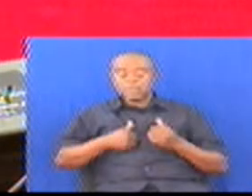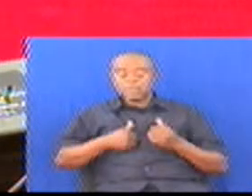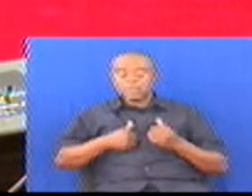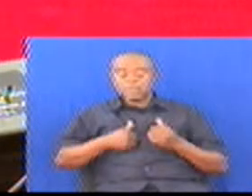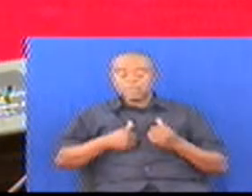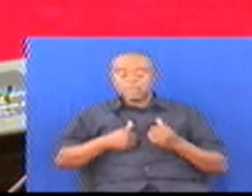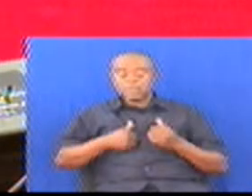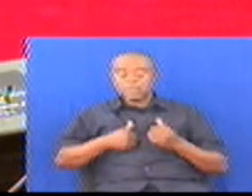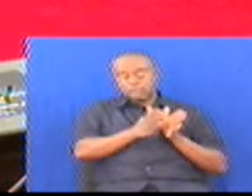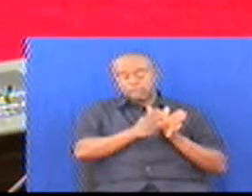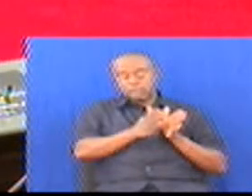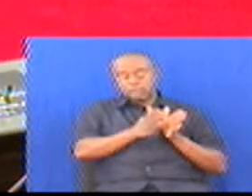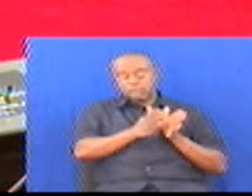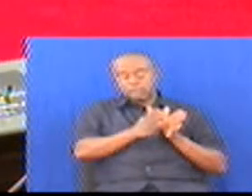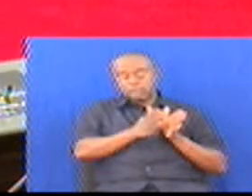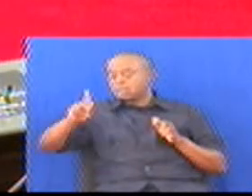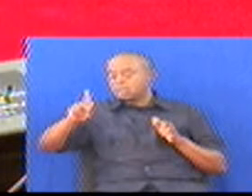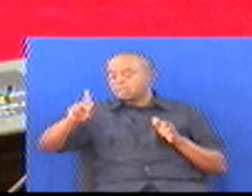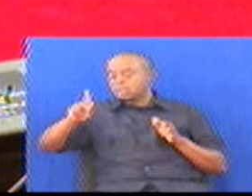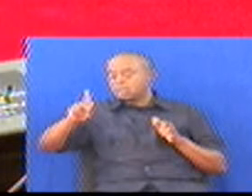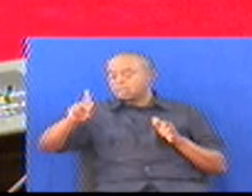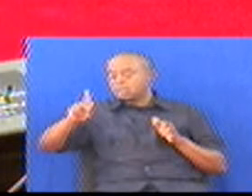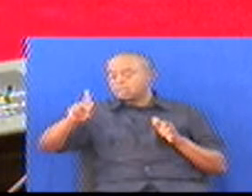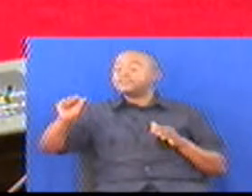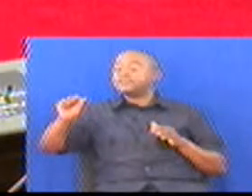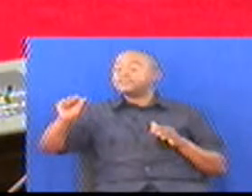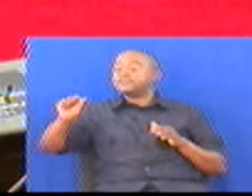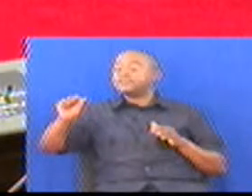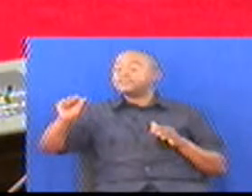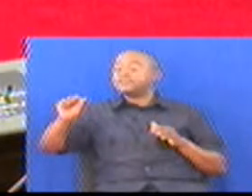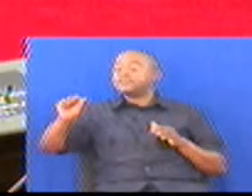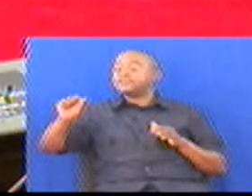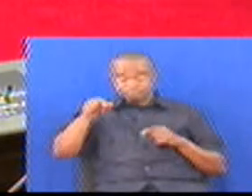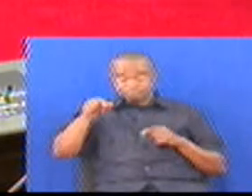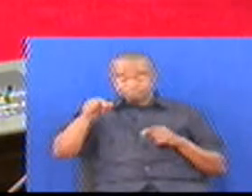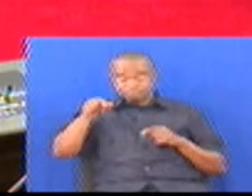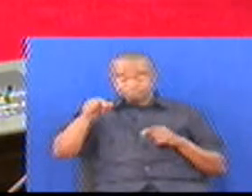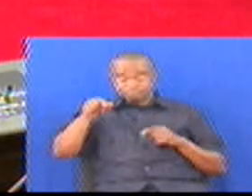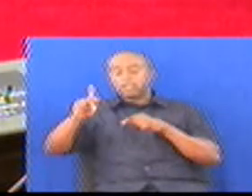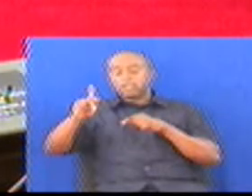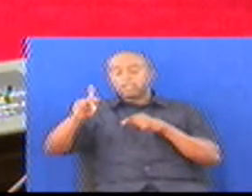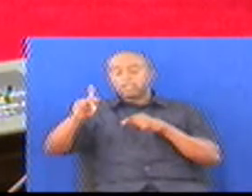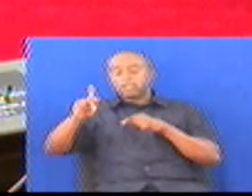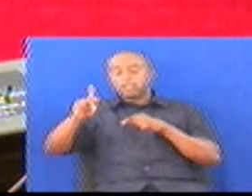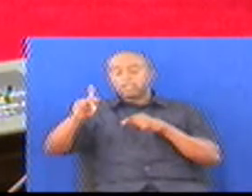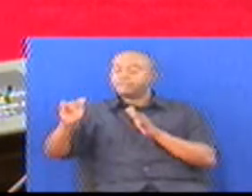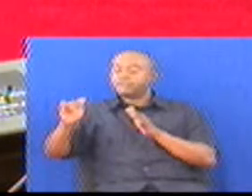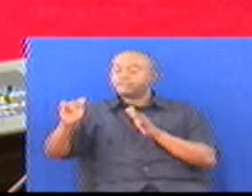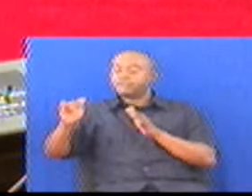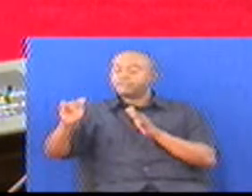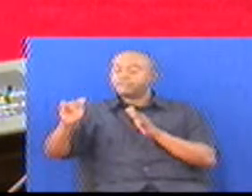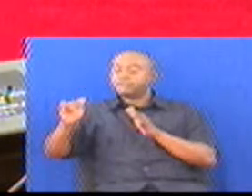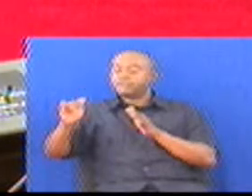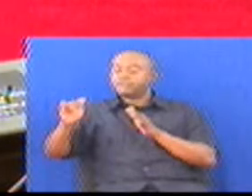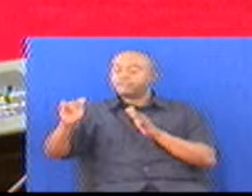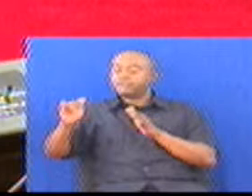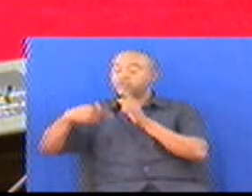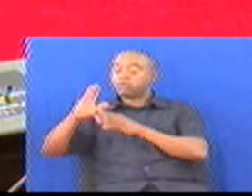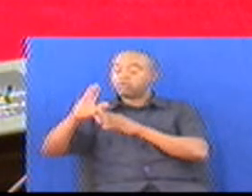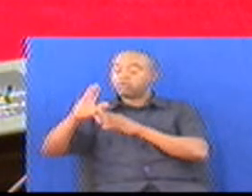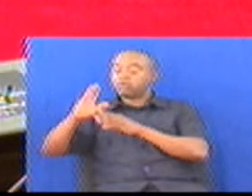hadi Kilosa kilomita 283 na Kilosa hadi Isaka kilomita 687